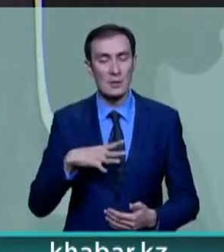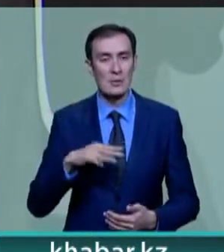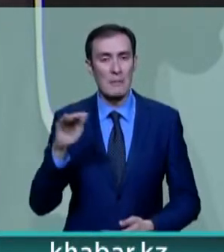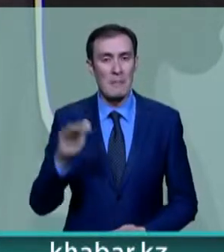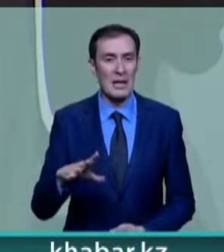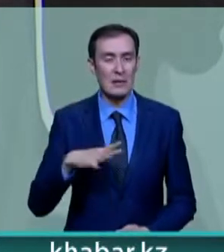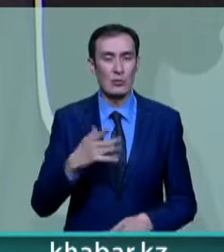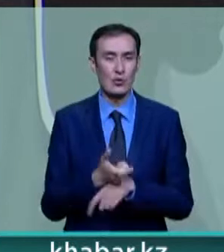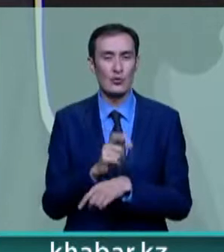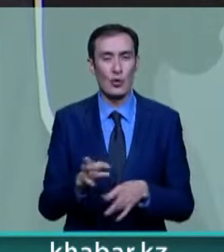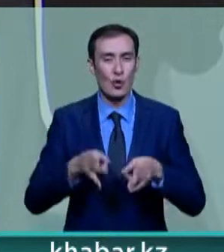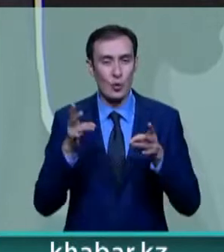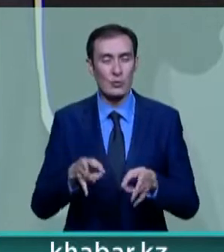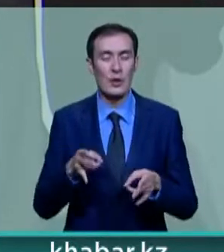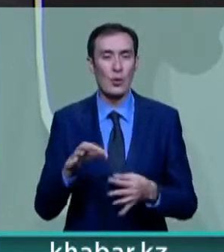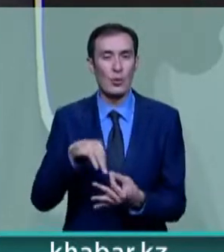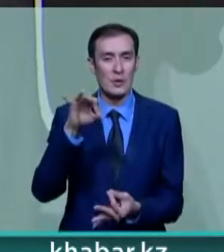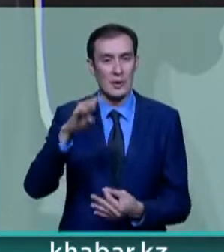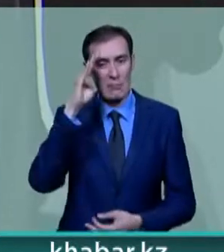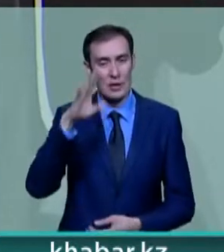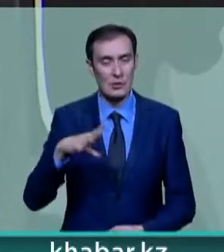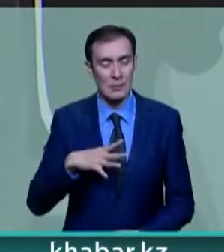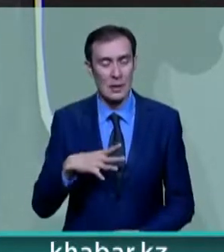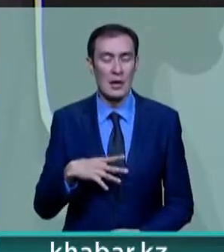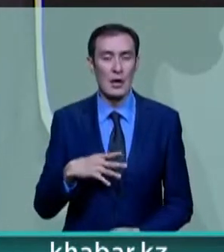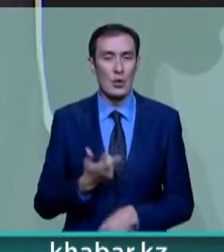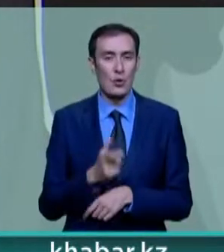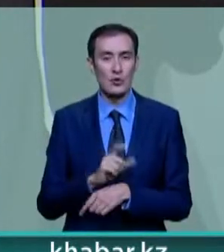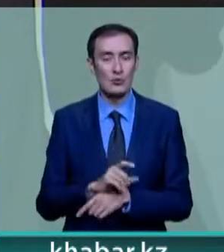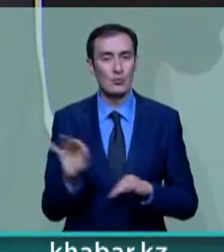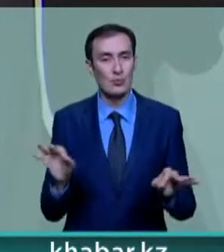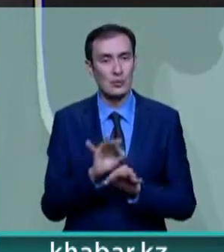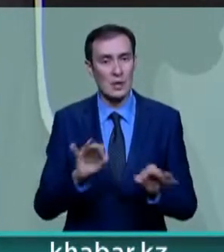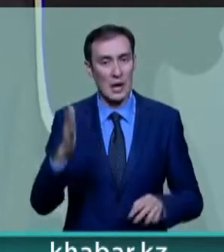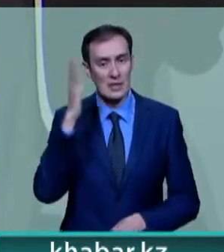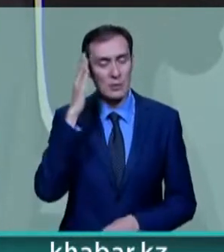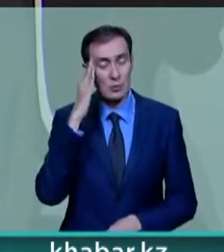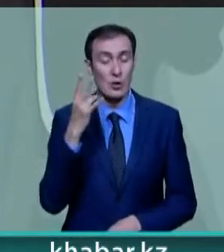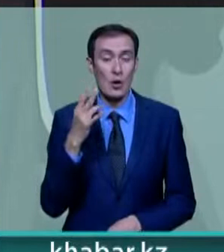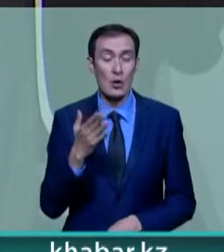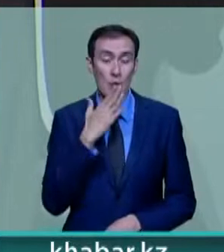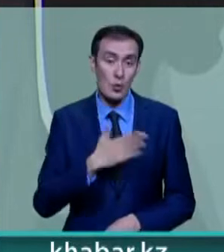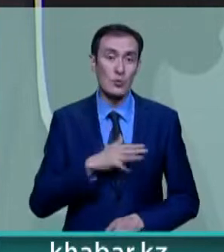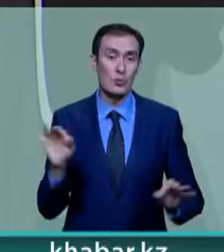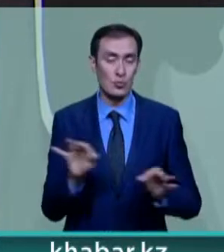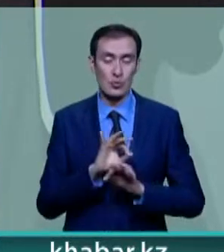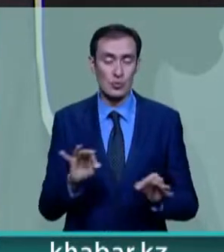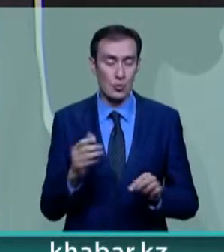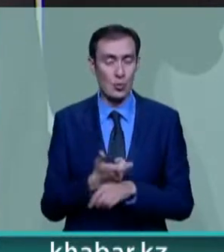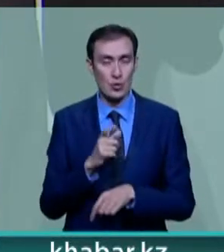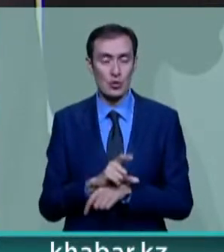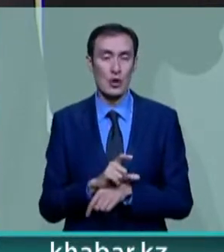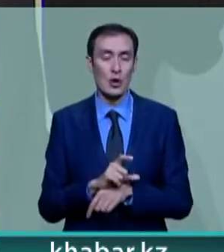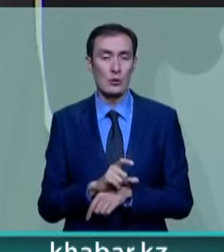Маленький, такой хрупкий, тонкий очень мальчик. Очень музыкальный, влюблен в музыку бесконечно, потому что